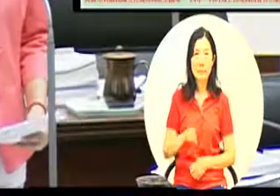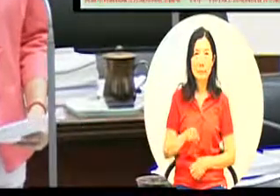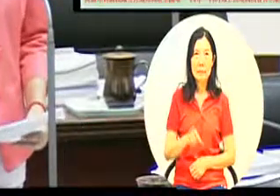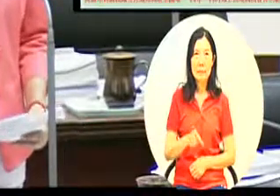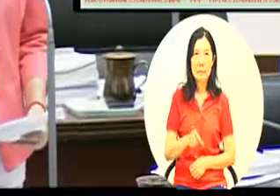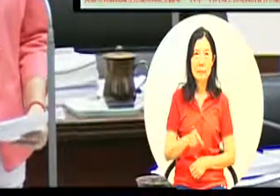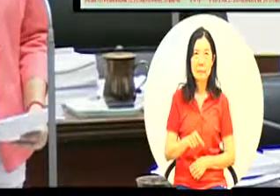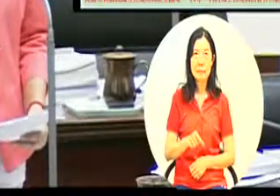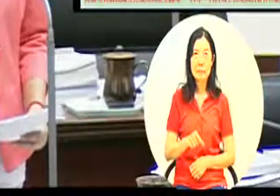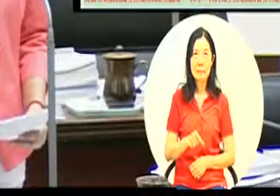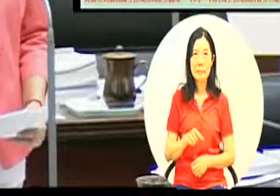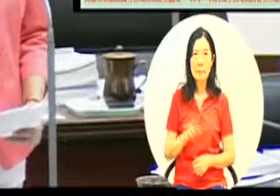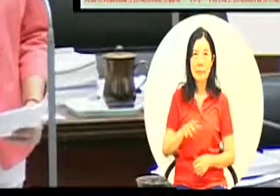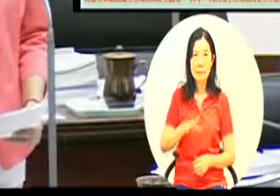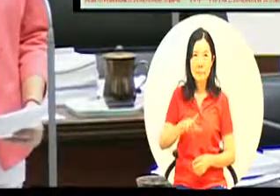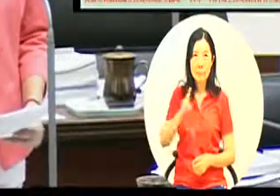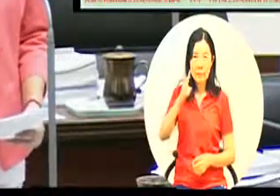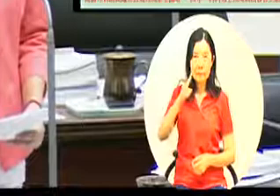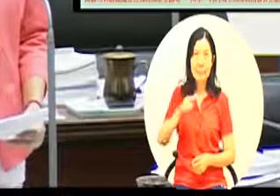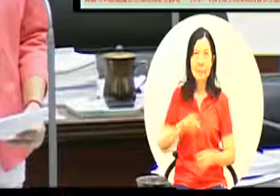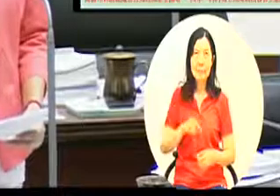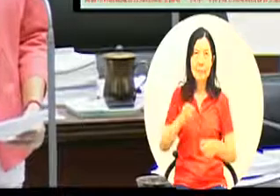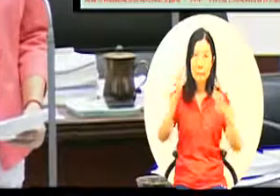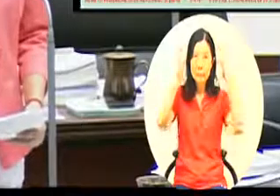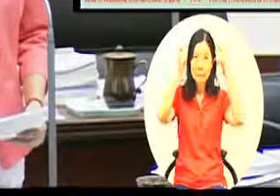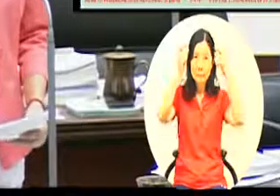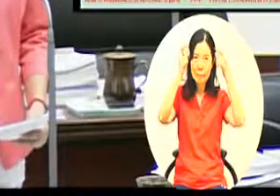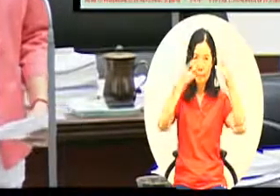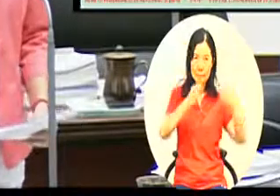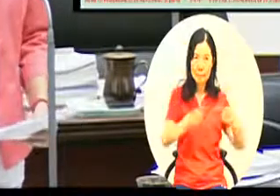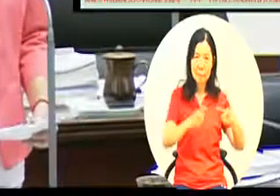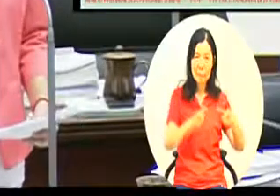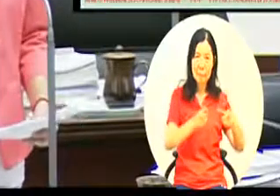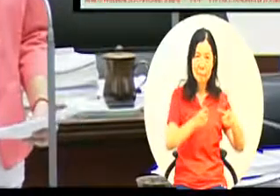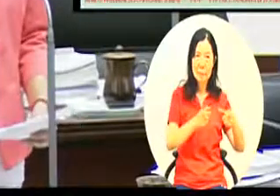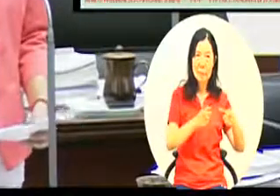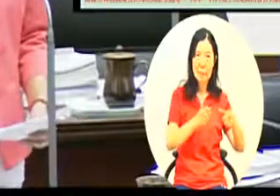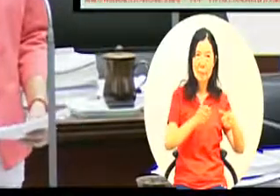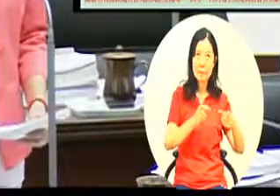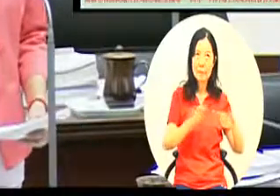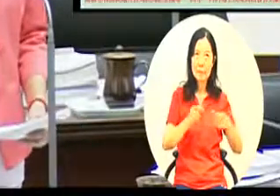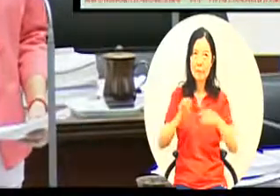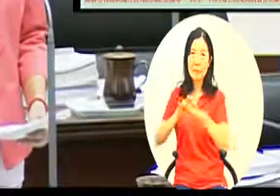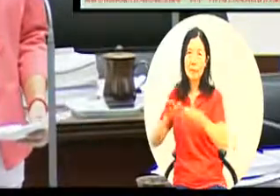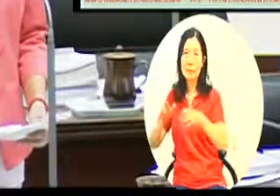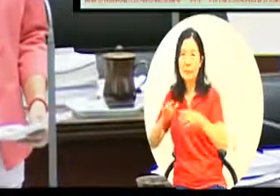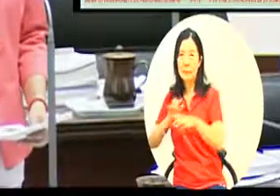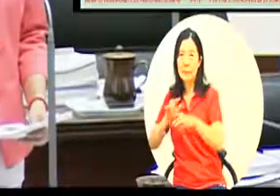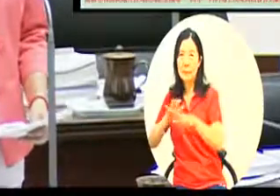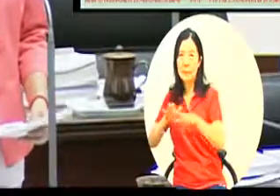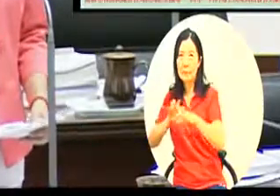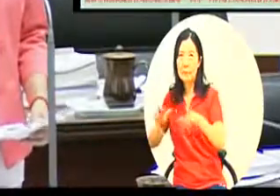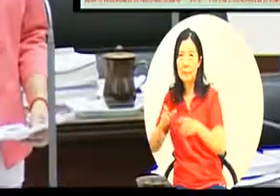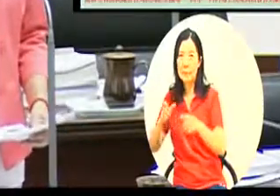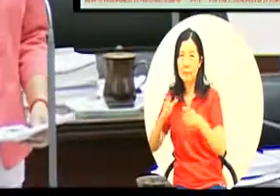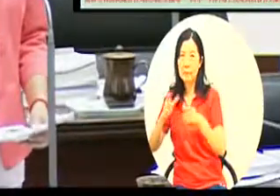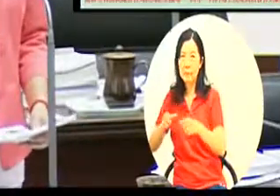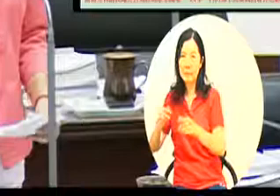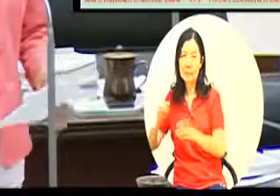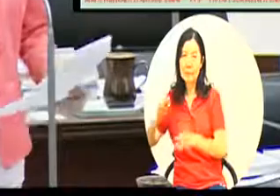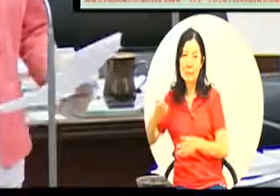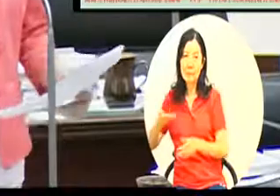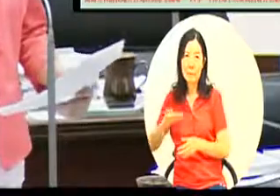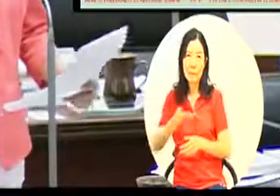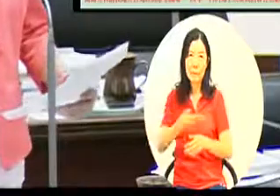天荒的第一次呢，从我们高雄港，从安平港要回来的时候，我们经过了高雄